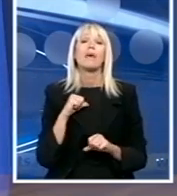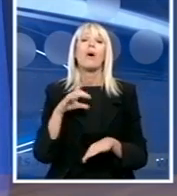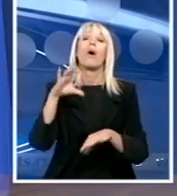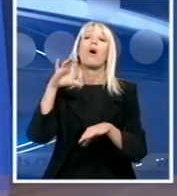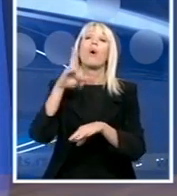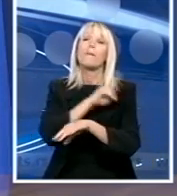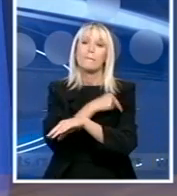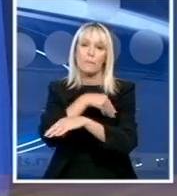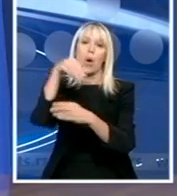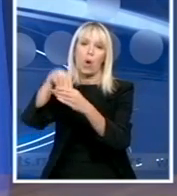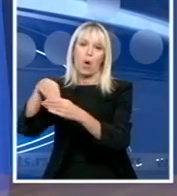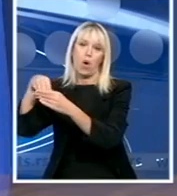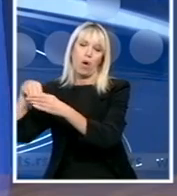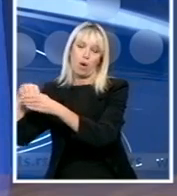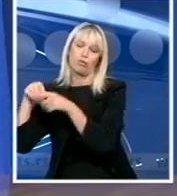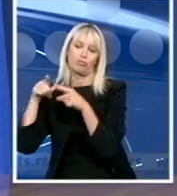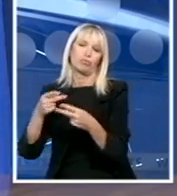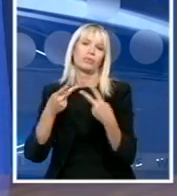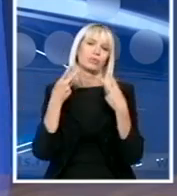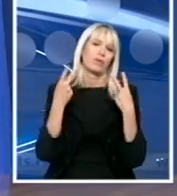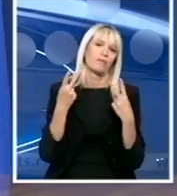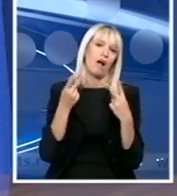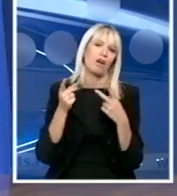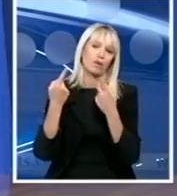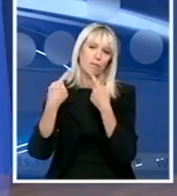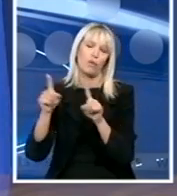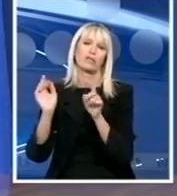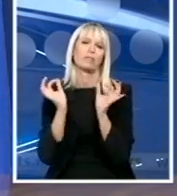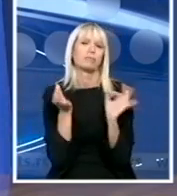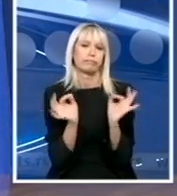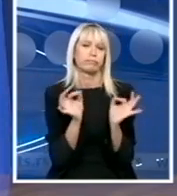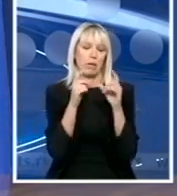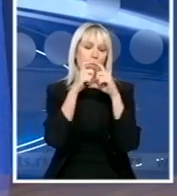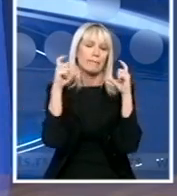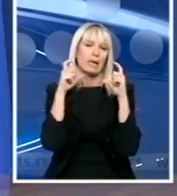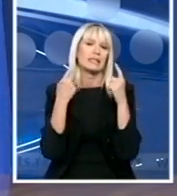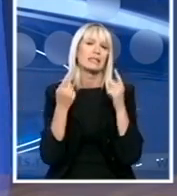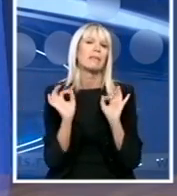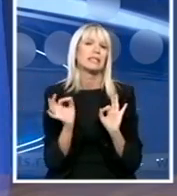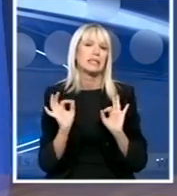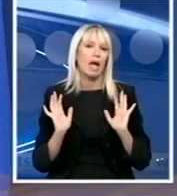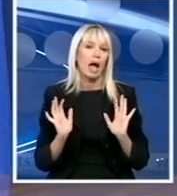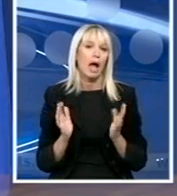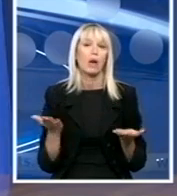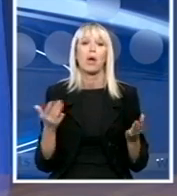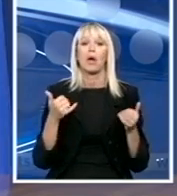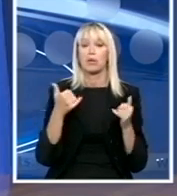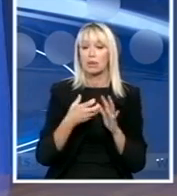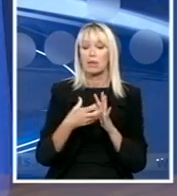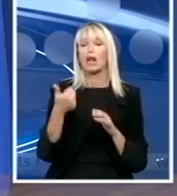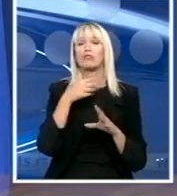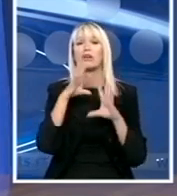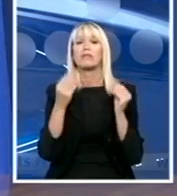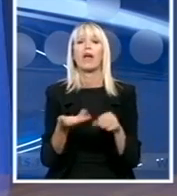medicinskim uslovima kada su neophodne standardizovane maske. I sada, recimo, svi ti dodaci vezano za maske,